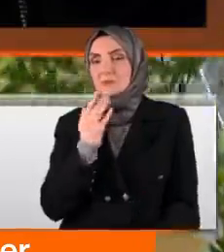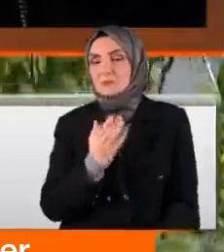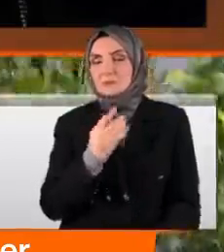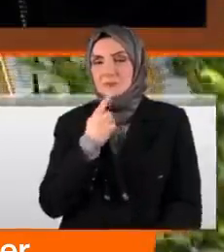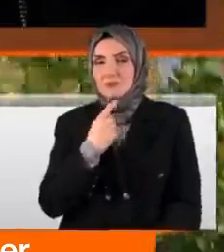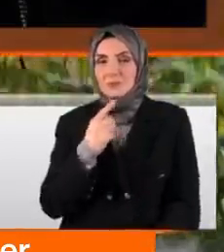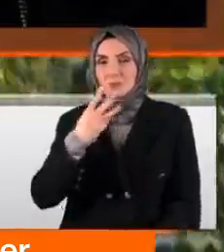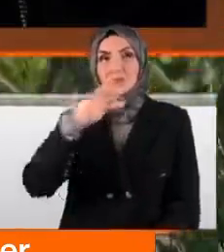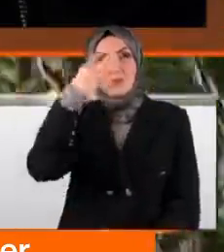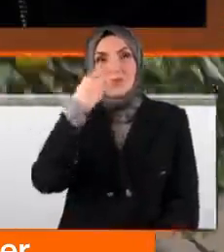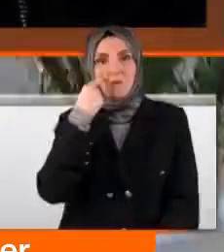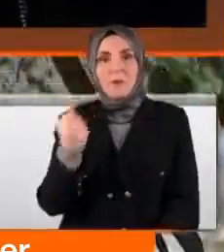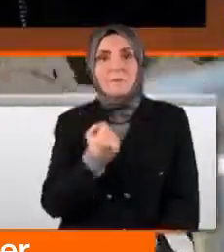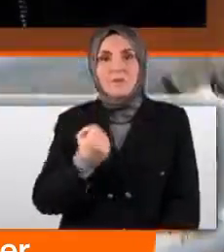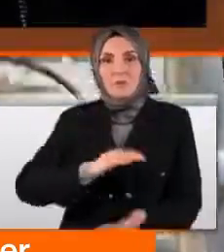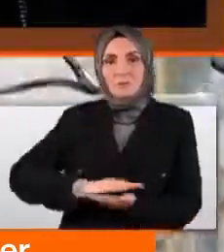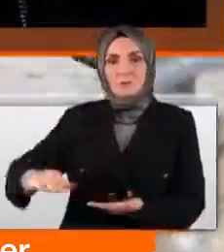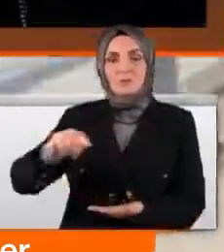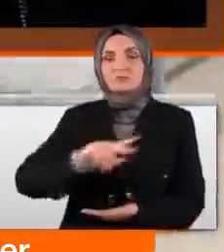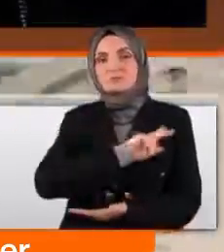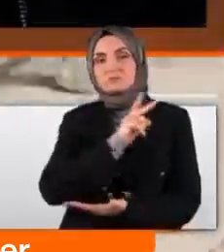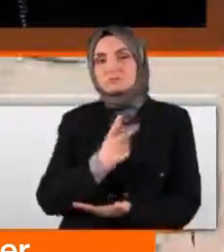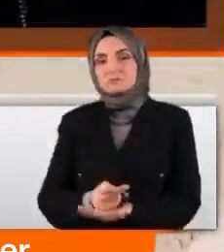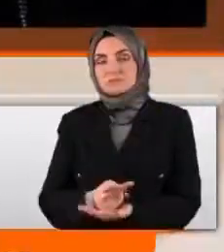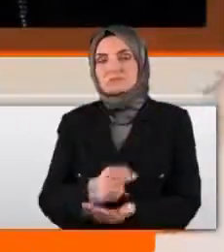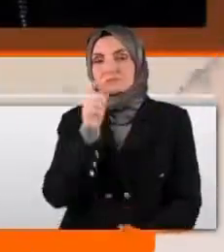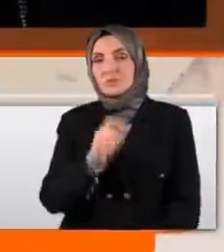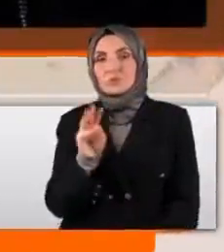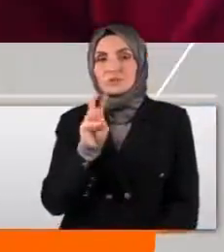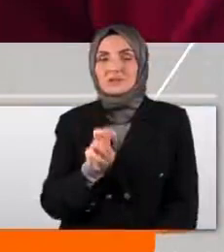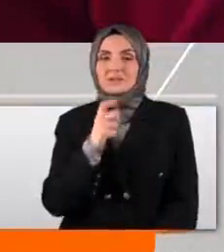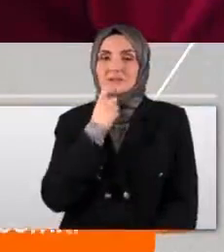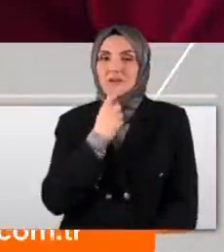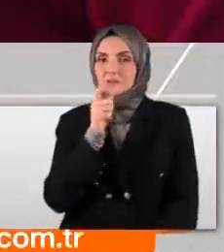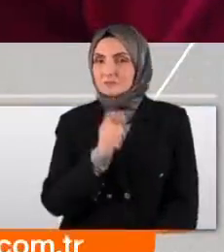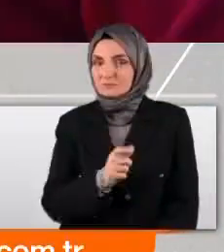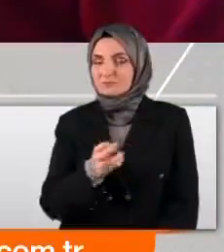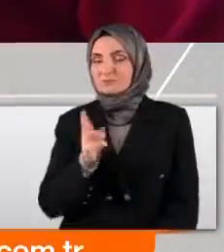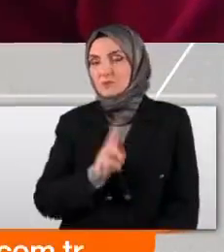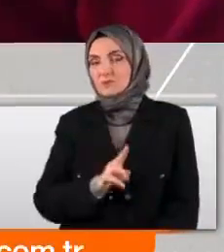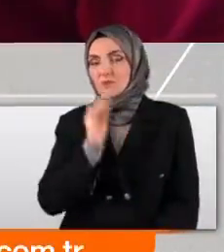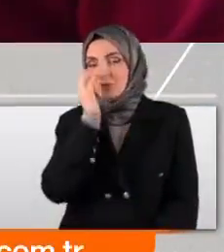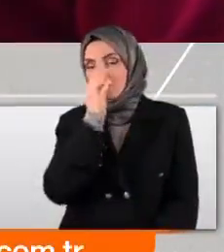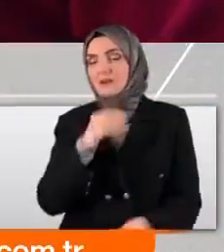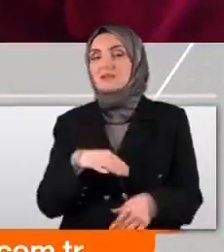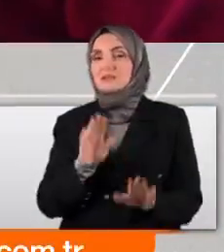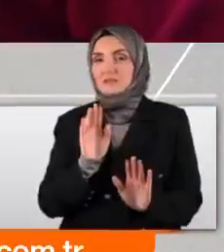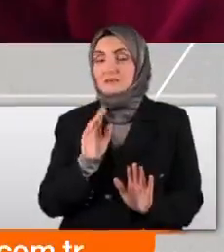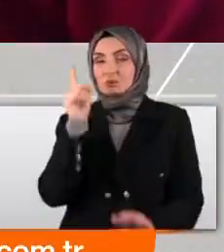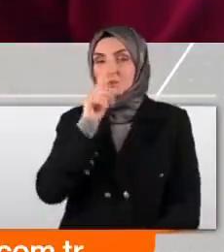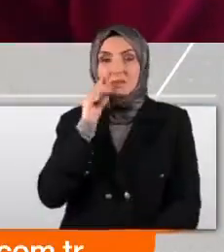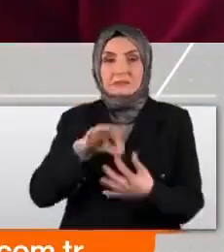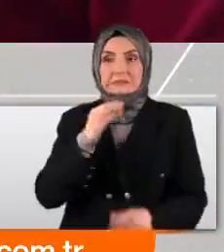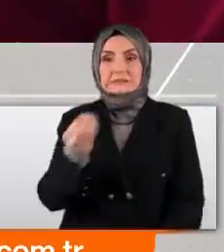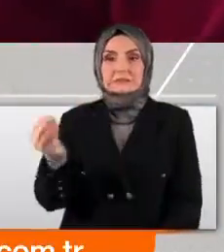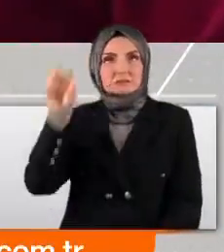zemine çakılan 38 yaşındaki talihsiz kadın ne acı ki hayatını kaybetti. Kolay bir şey değil. Çünkü insanların psikolojisi